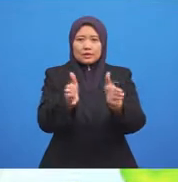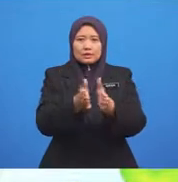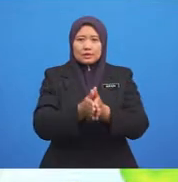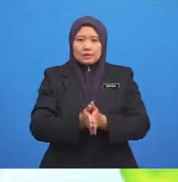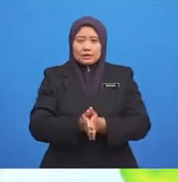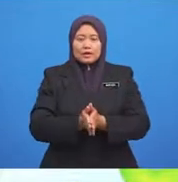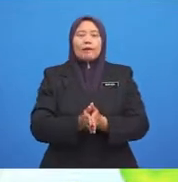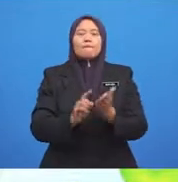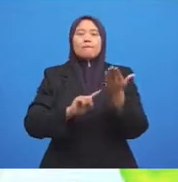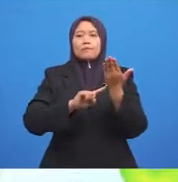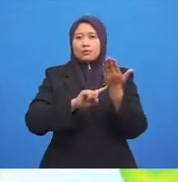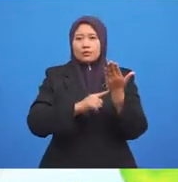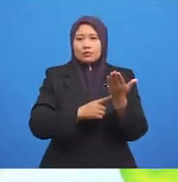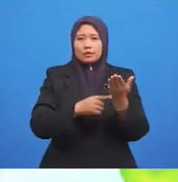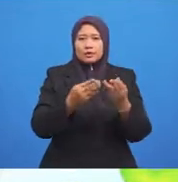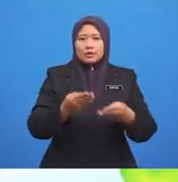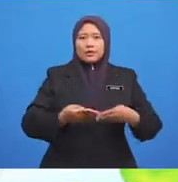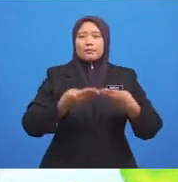mula diberi